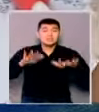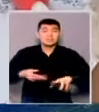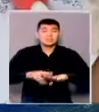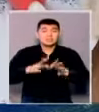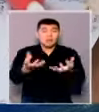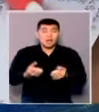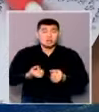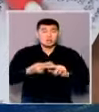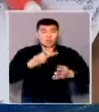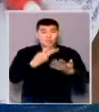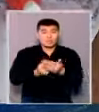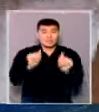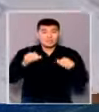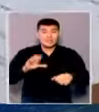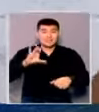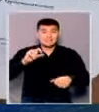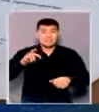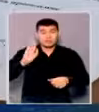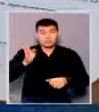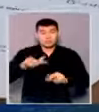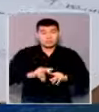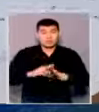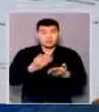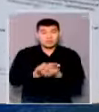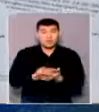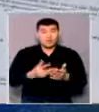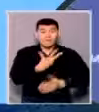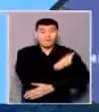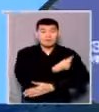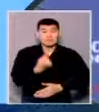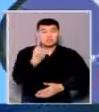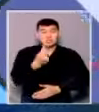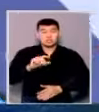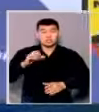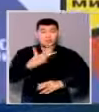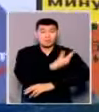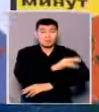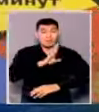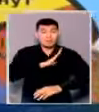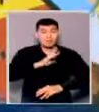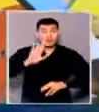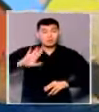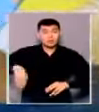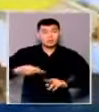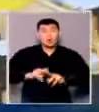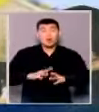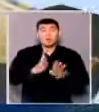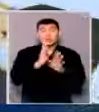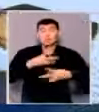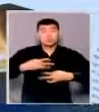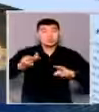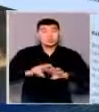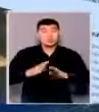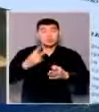жерде алатындығы көрсетілген SMS хабарлама келеді. Вакцинаның бірінші компонентін салдырған соң қайта тіркелудің қажеті